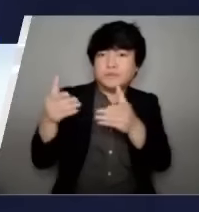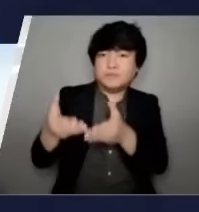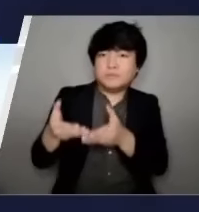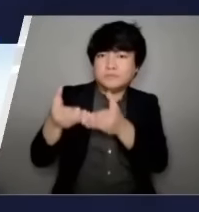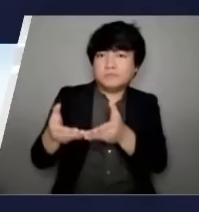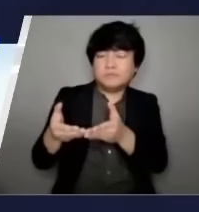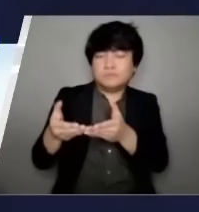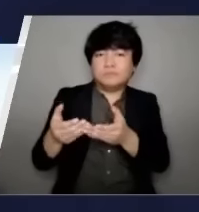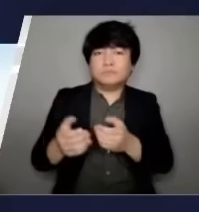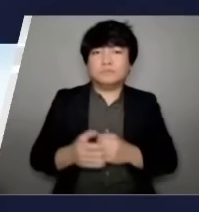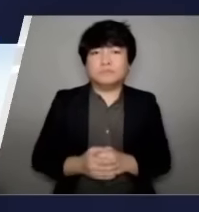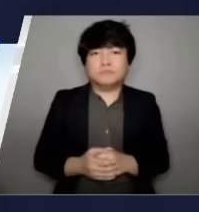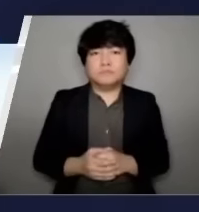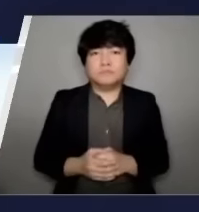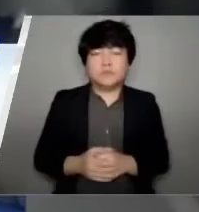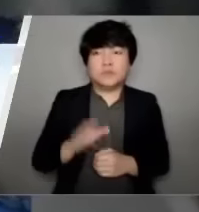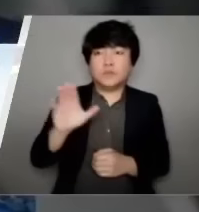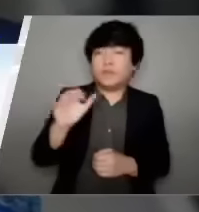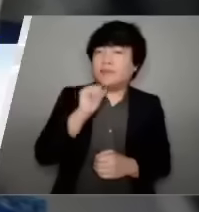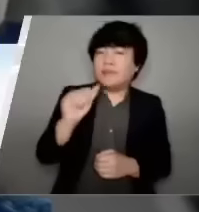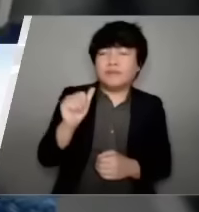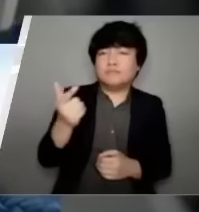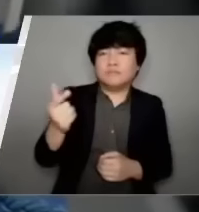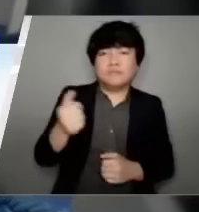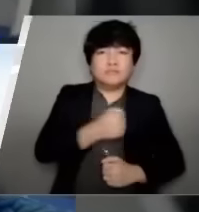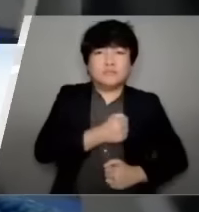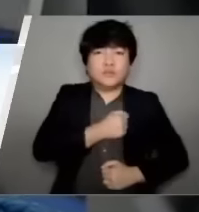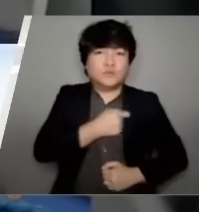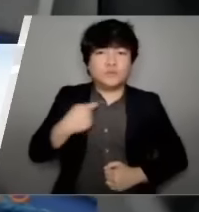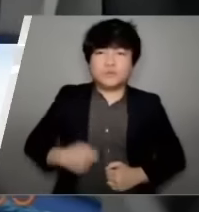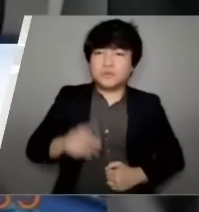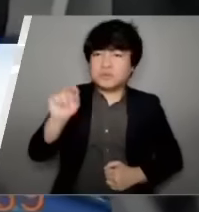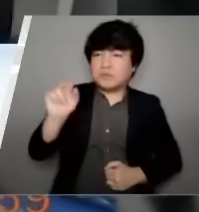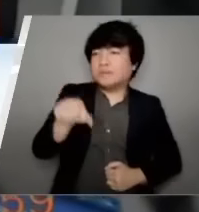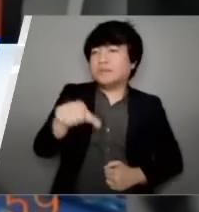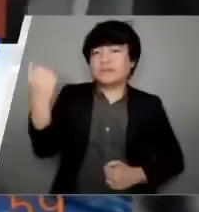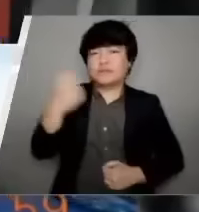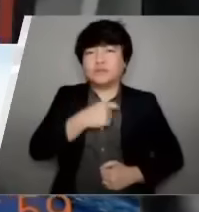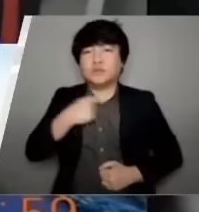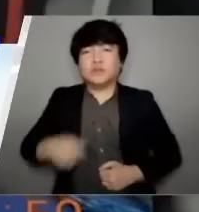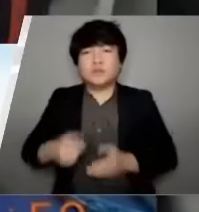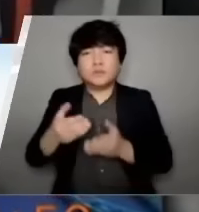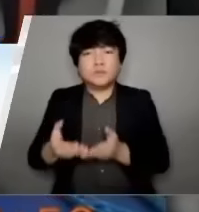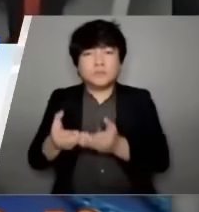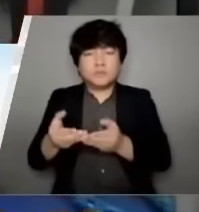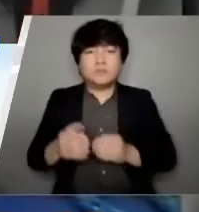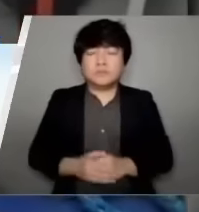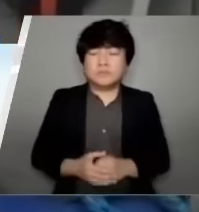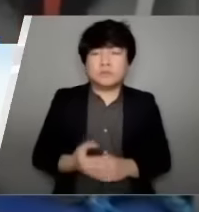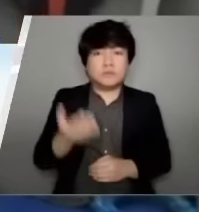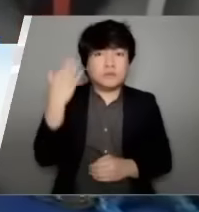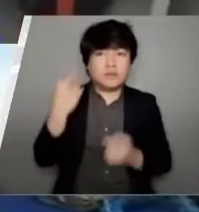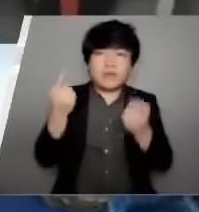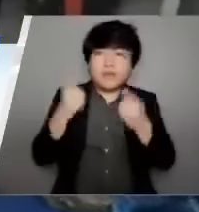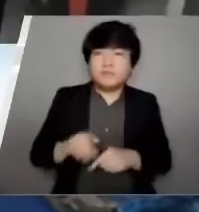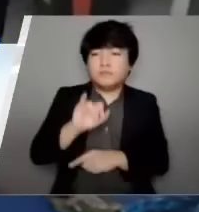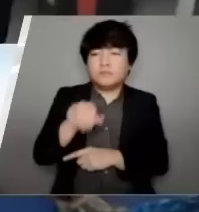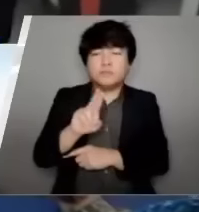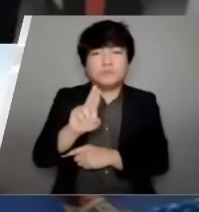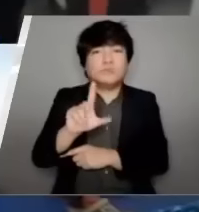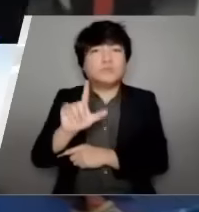Hindi Coast Guard nila, hindi militia. Sa impormasyon ng Philippine Coast Guard, nangyari ito noong July 3, 2024, mahigit